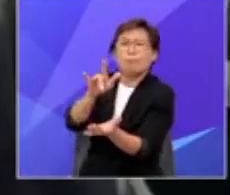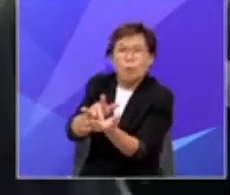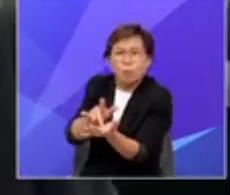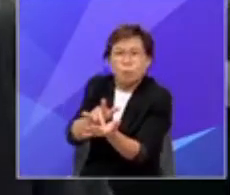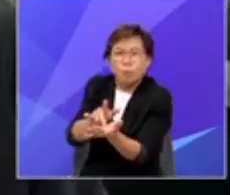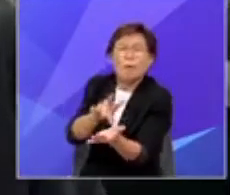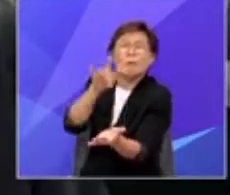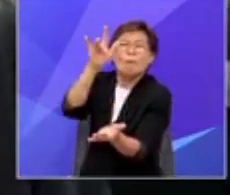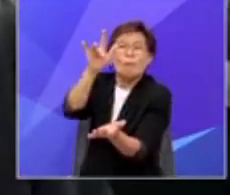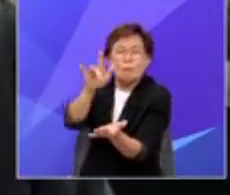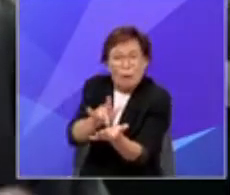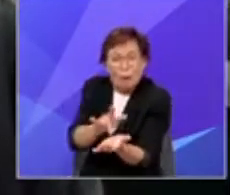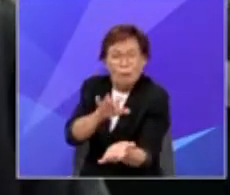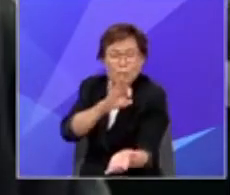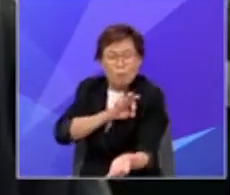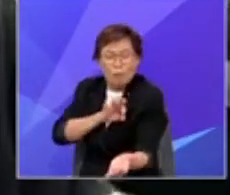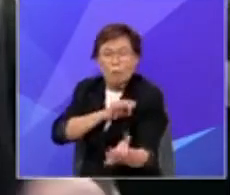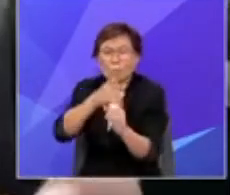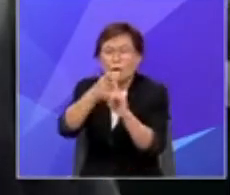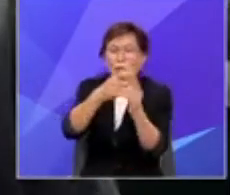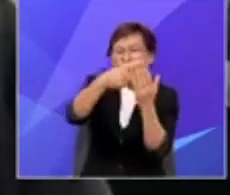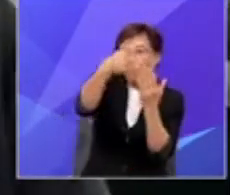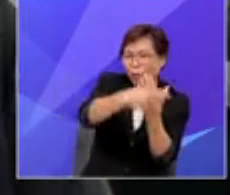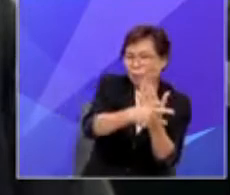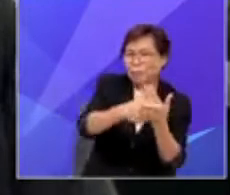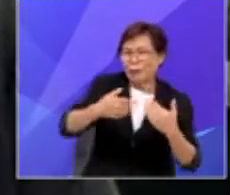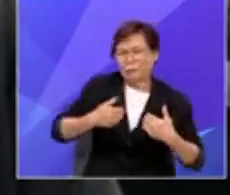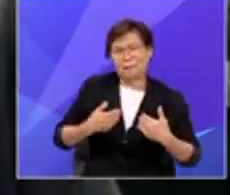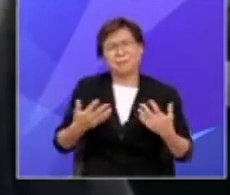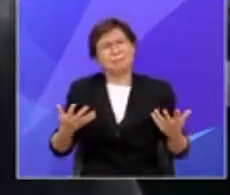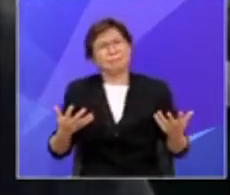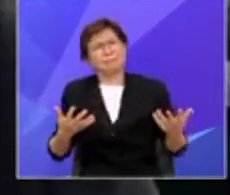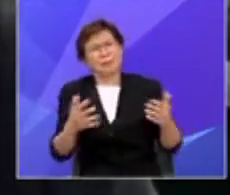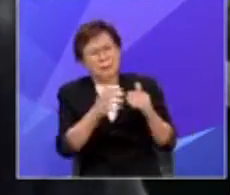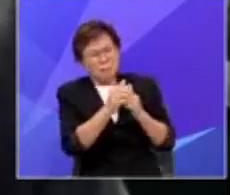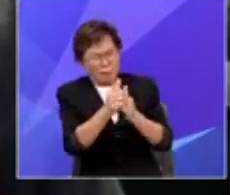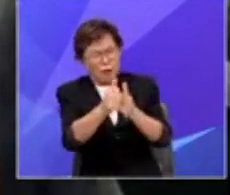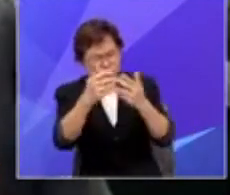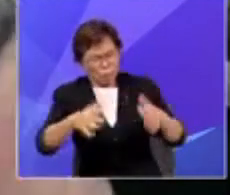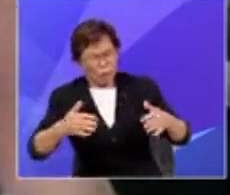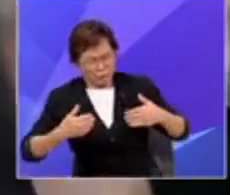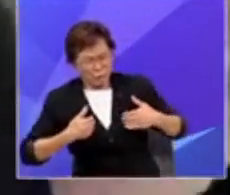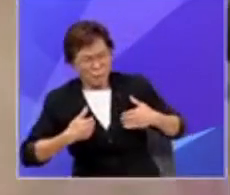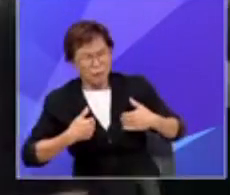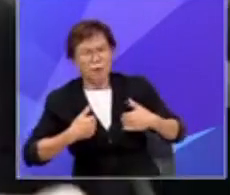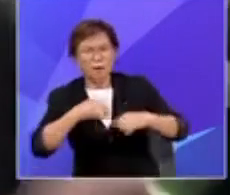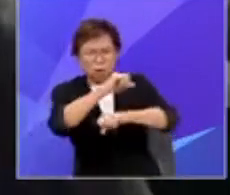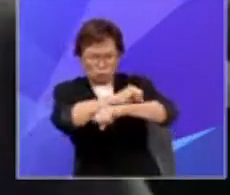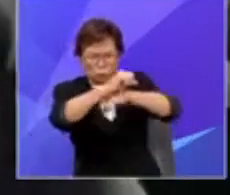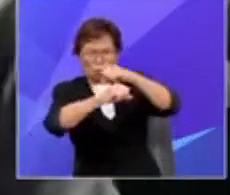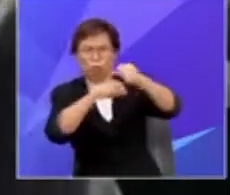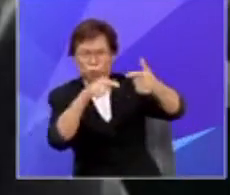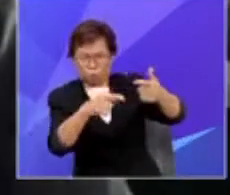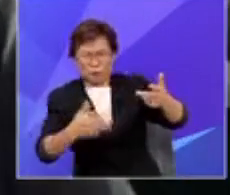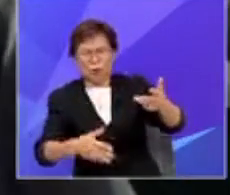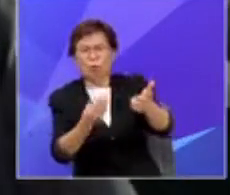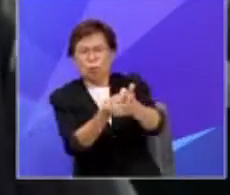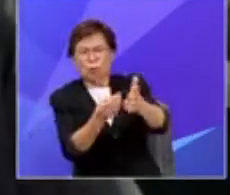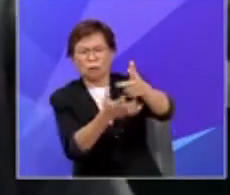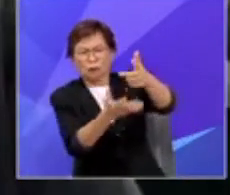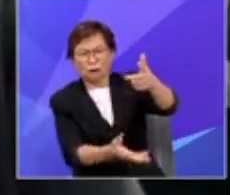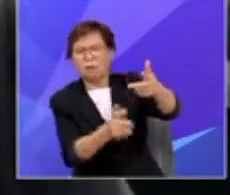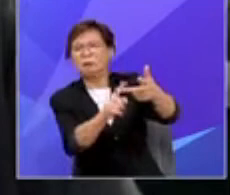ntn bangkit daripada beberapa program yang ada di kaki macam pembangkit udah the structure tidak ada tanah